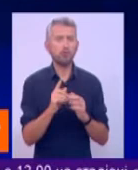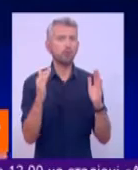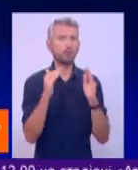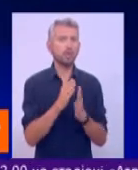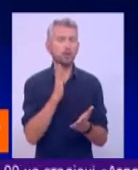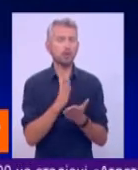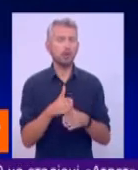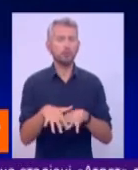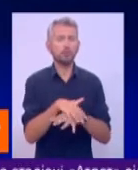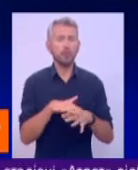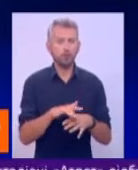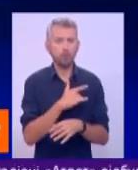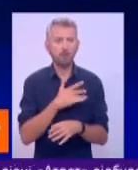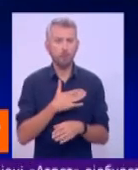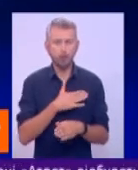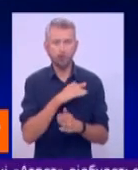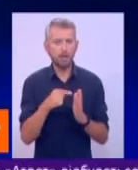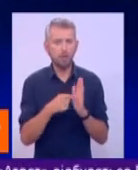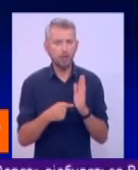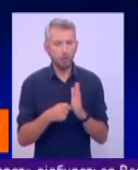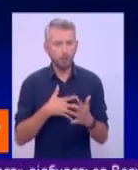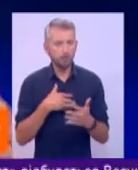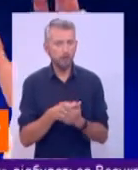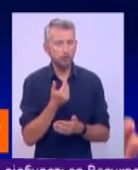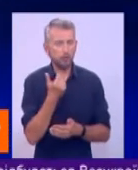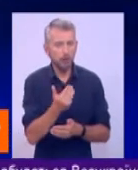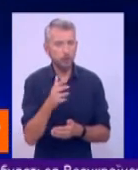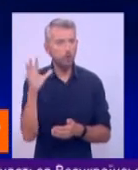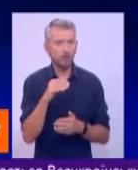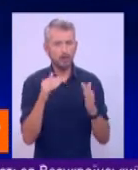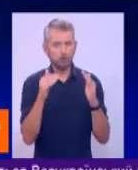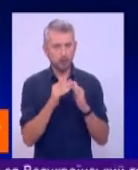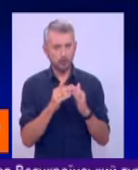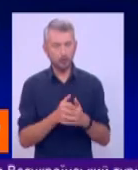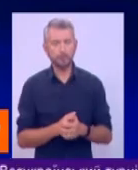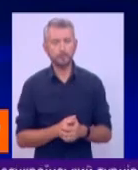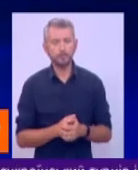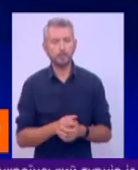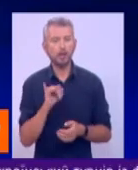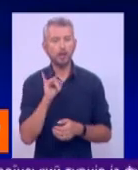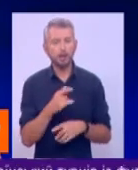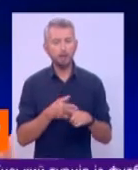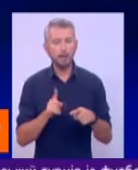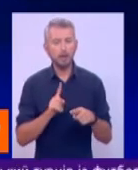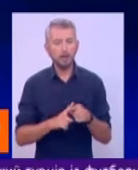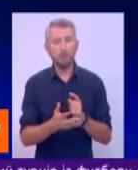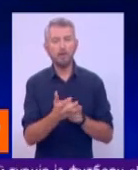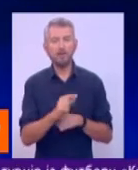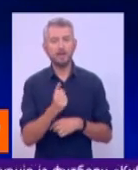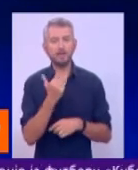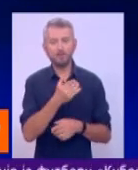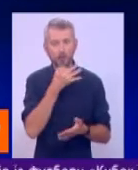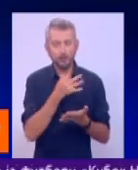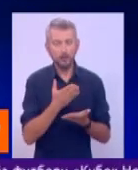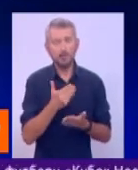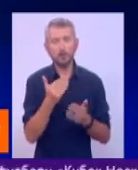є суспільною, приватною, неподільною власністю вашою, весь, як цілісний майновий комплекс, і поэтому взять за нього відповідальність. Якщо